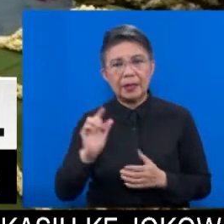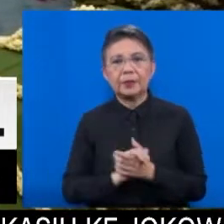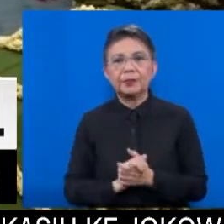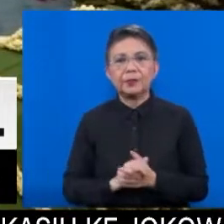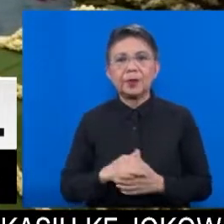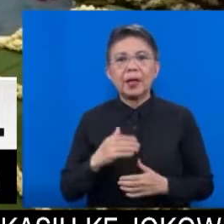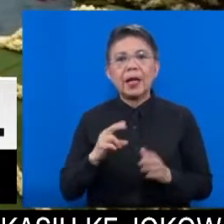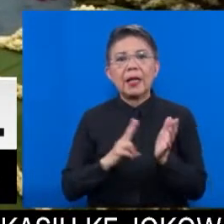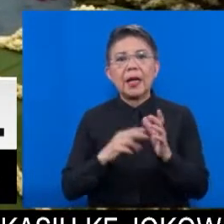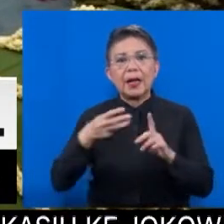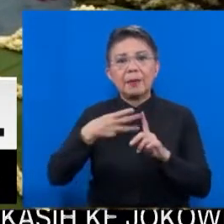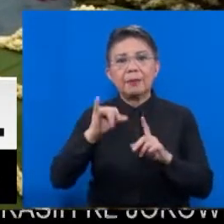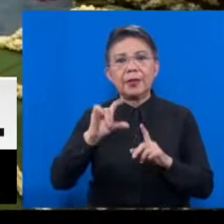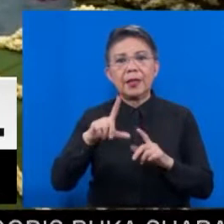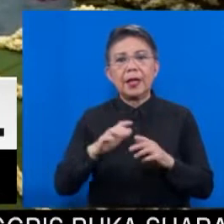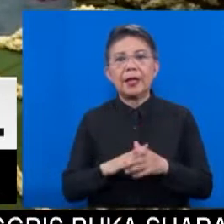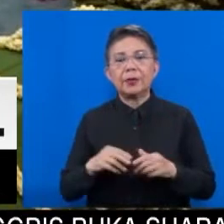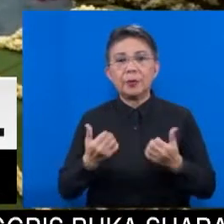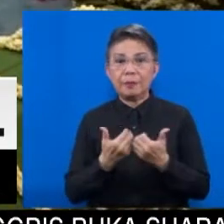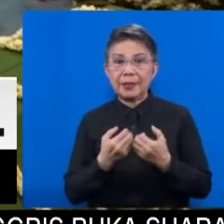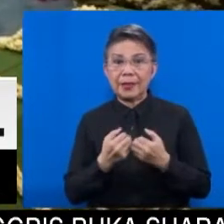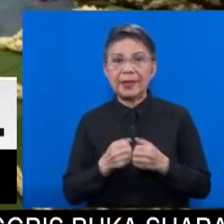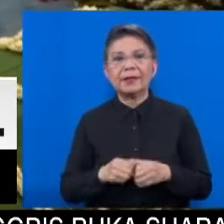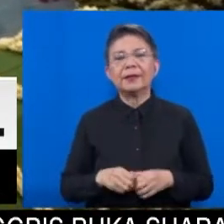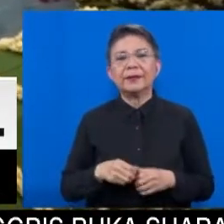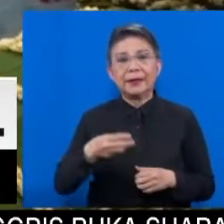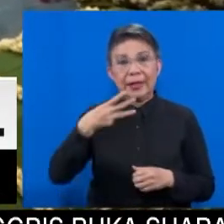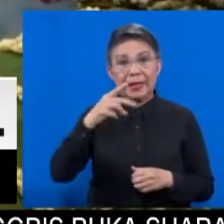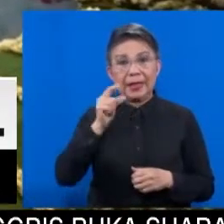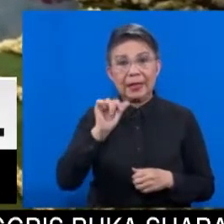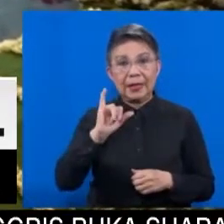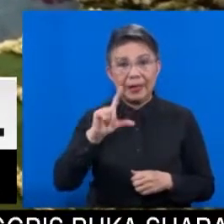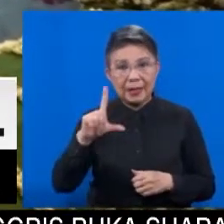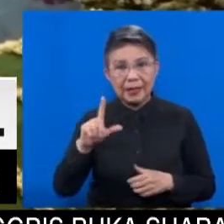Nabila menghabiskan momen terakhirnya bersama Eril.